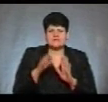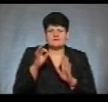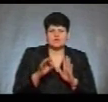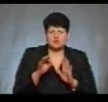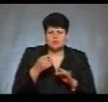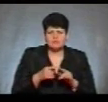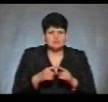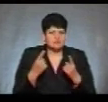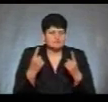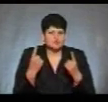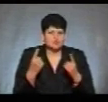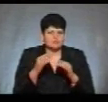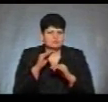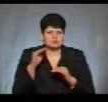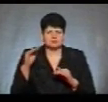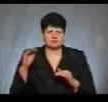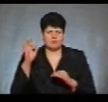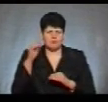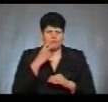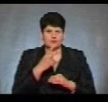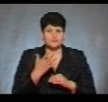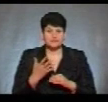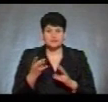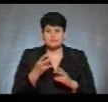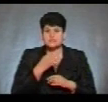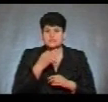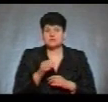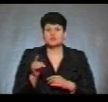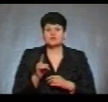ну це досить високий рівень. От, треба сказати, що